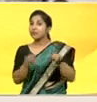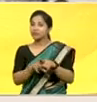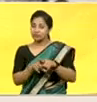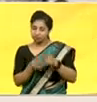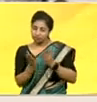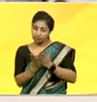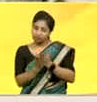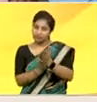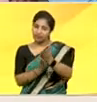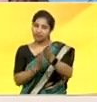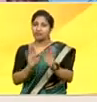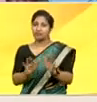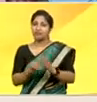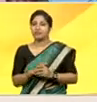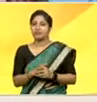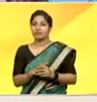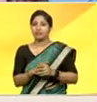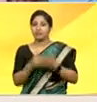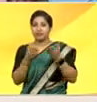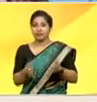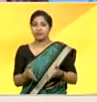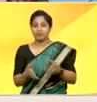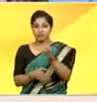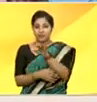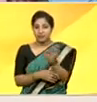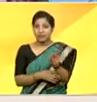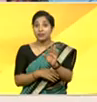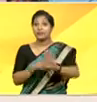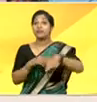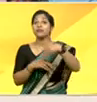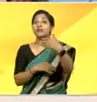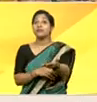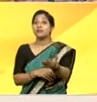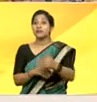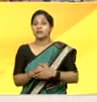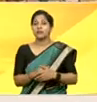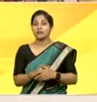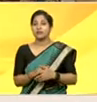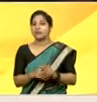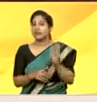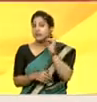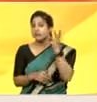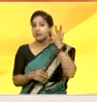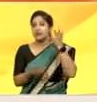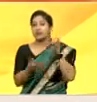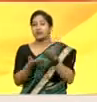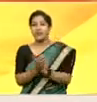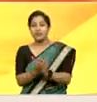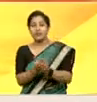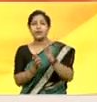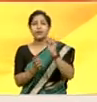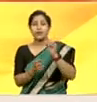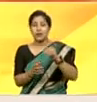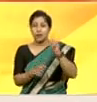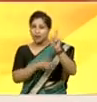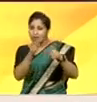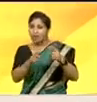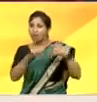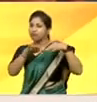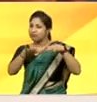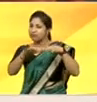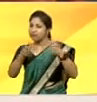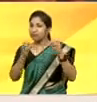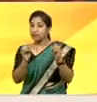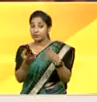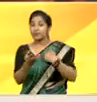चलता रहेगा। अब से एक सप्ताह बाद पवित्र रथ यात्रा की शुरुआत होने जा रही है।